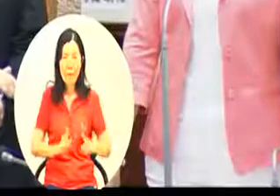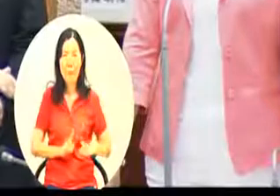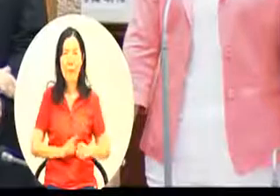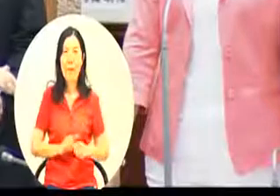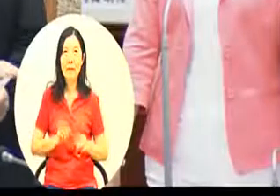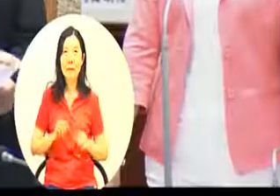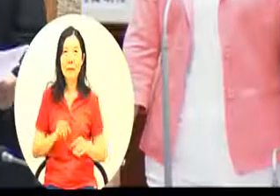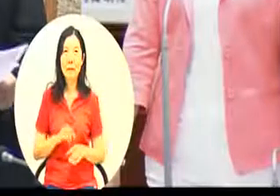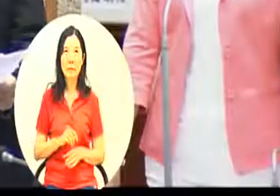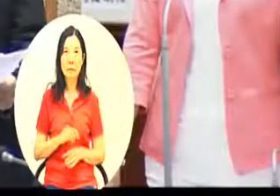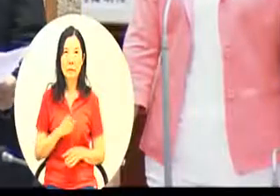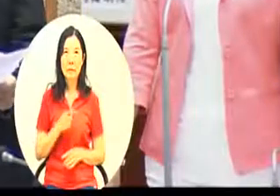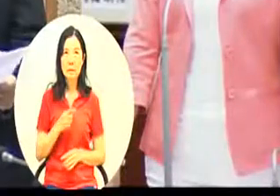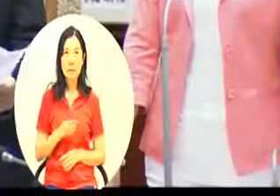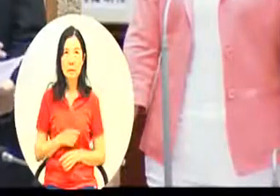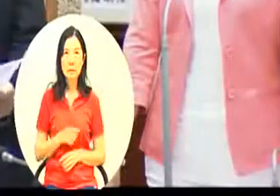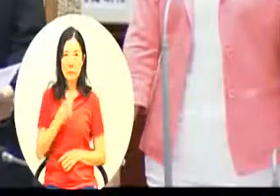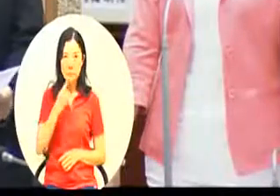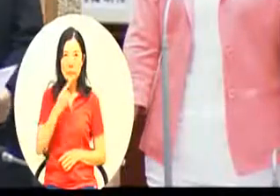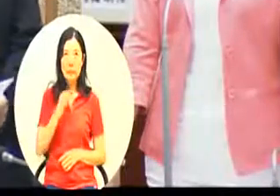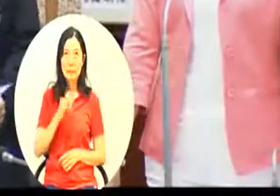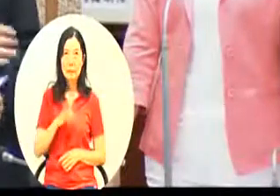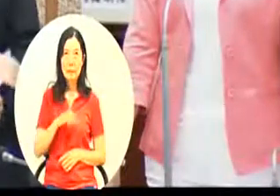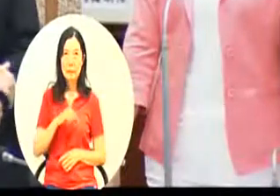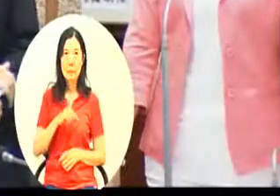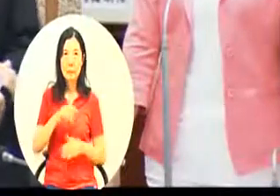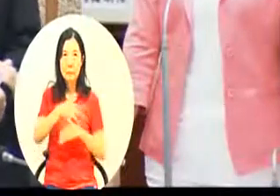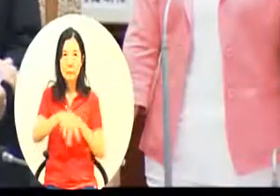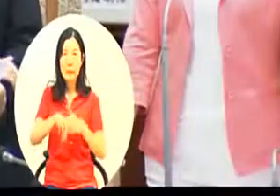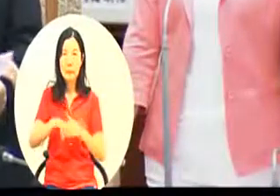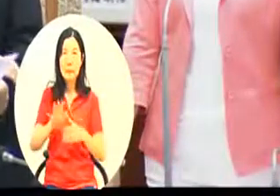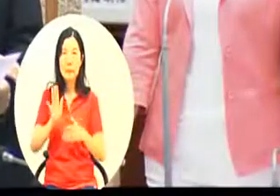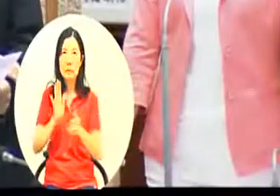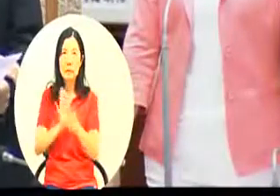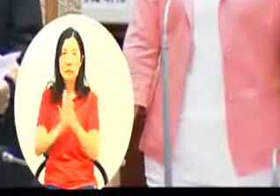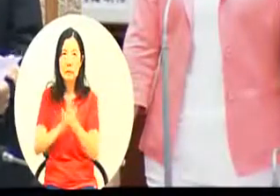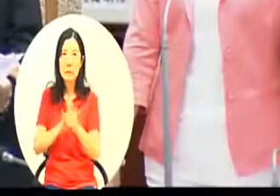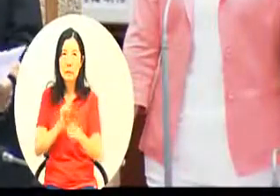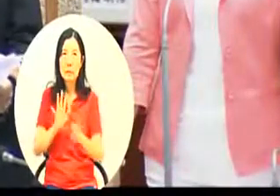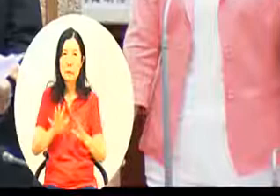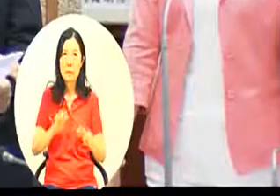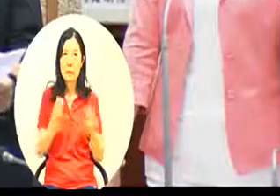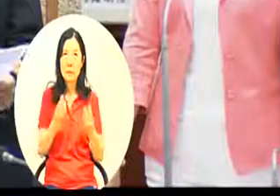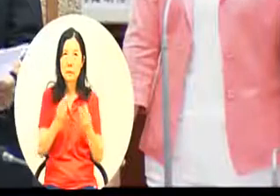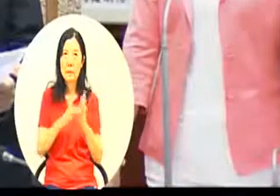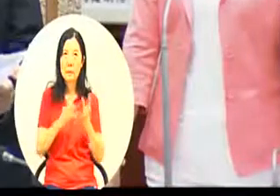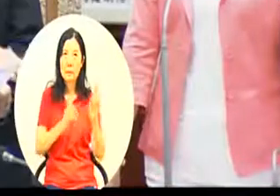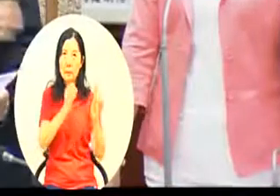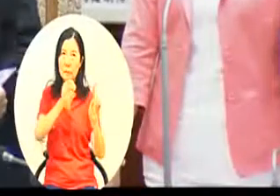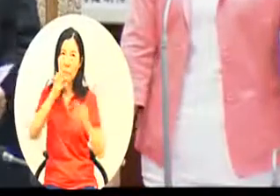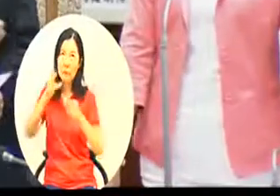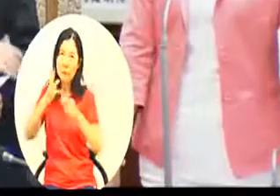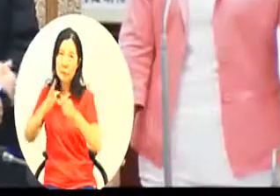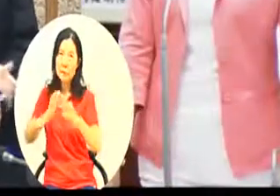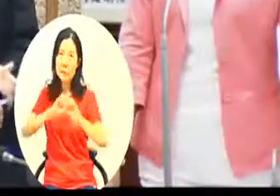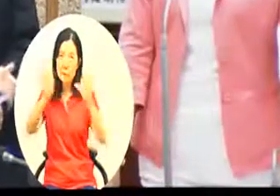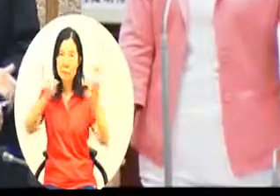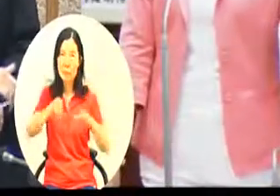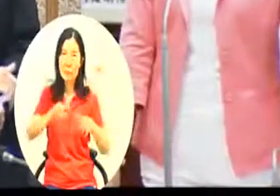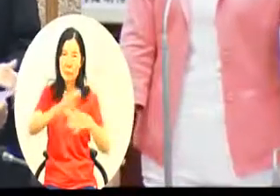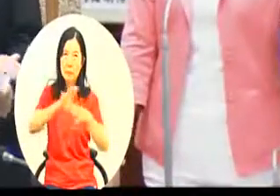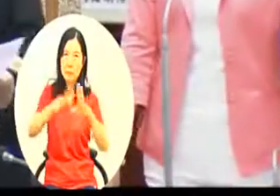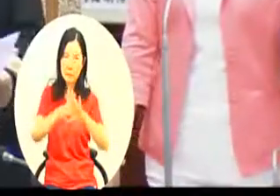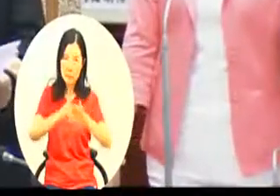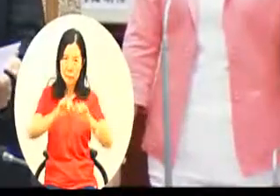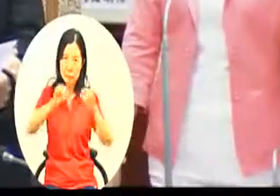边当然，有很多是我们在有一些协助的部分，譬如我们在103年的时候已经公告它是我们的文化资